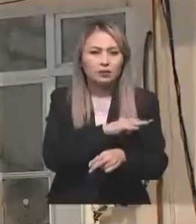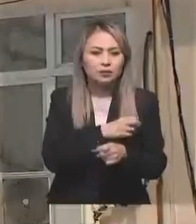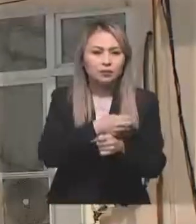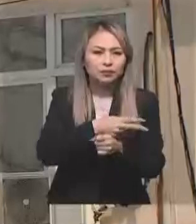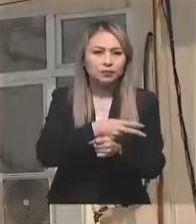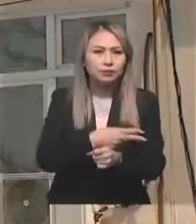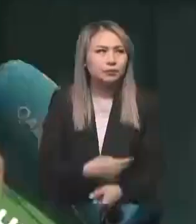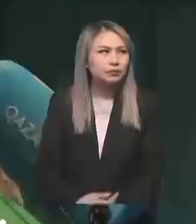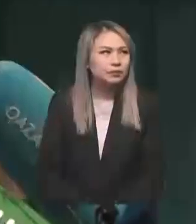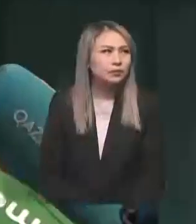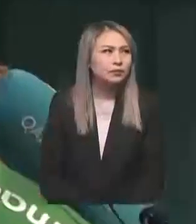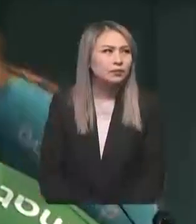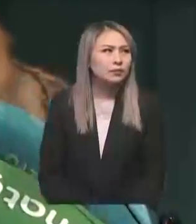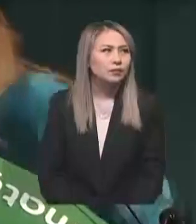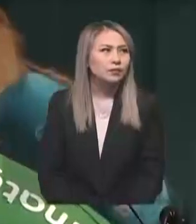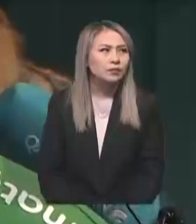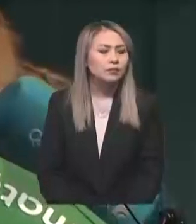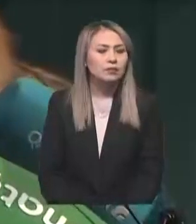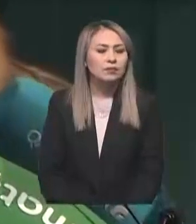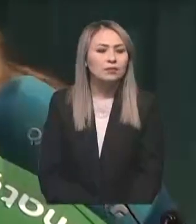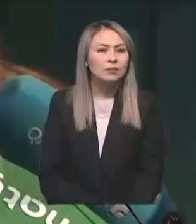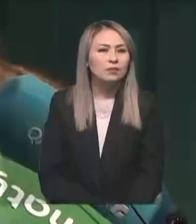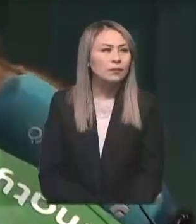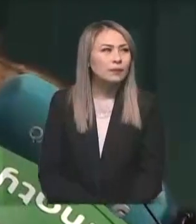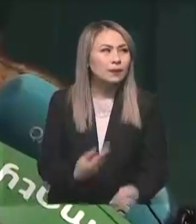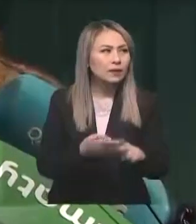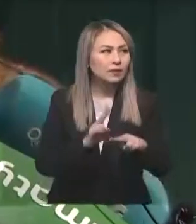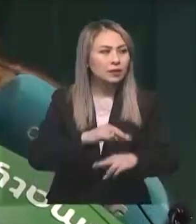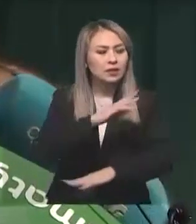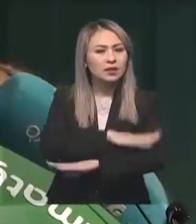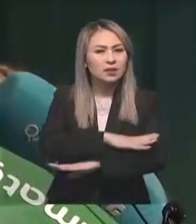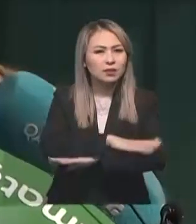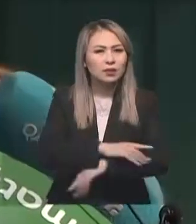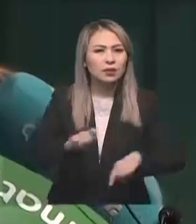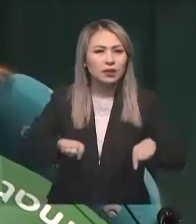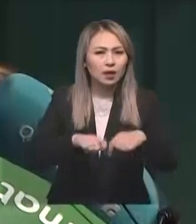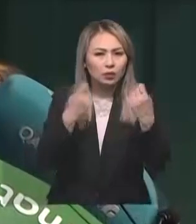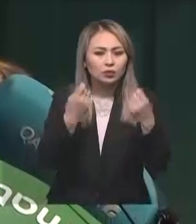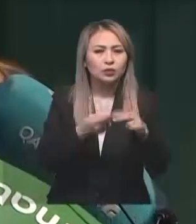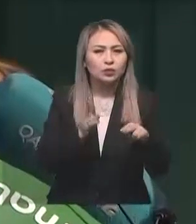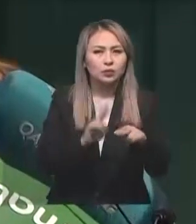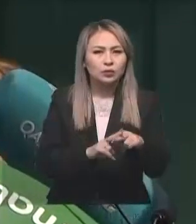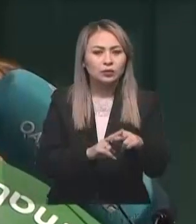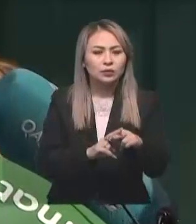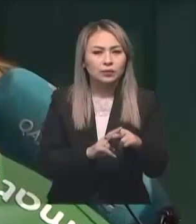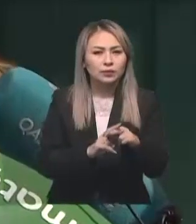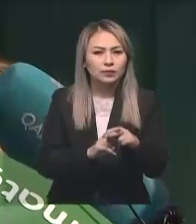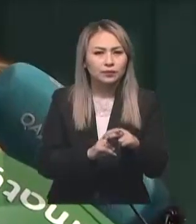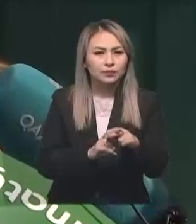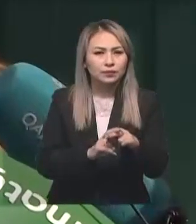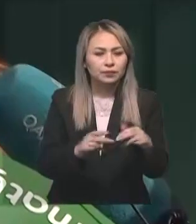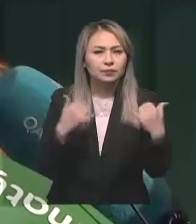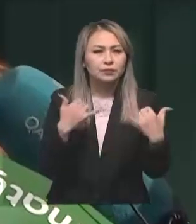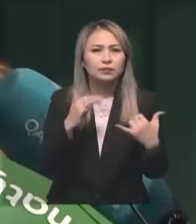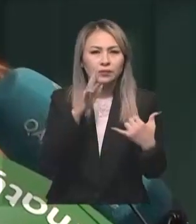шеттетілді. Бұл дисциплинаны бұзу деген нәрсе. Бұл дұрыс емес. Біз де соған қатты кейіп отырмыз.